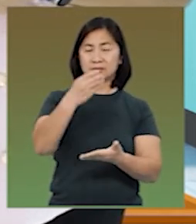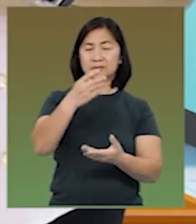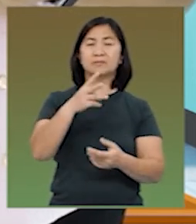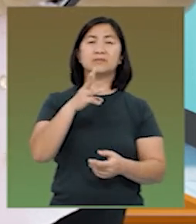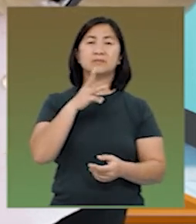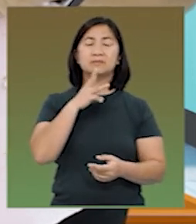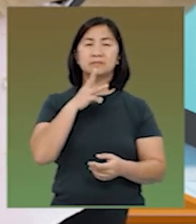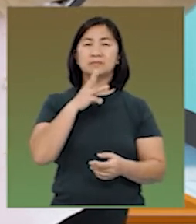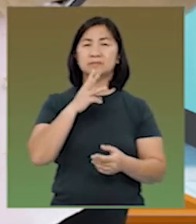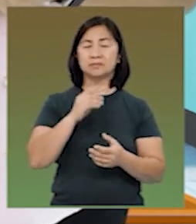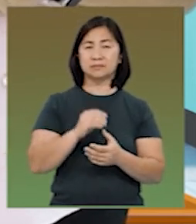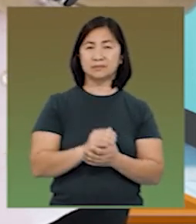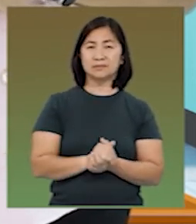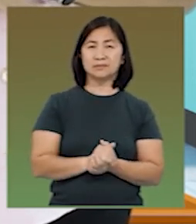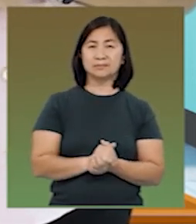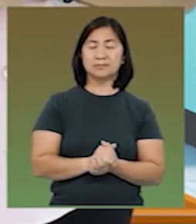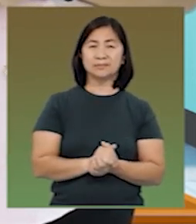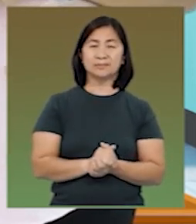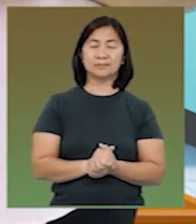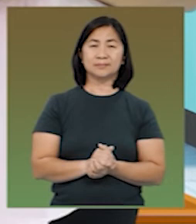ng lalagyan ng tubig.